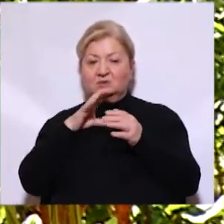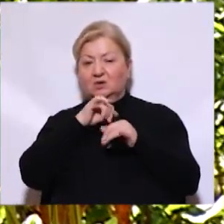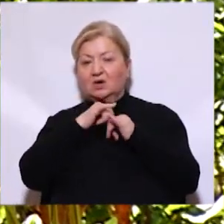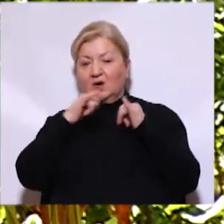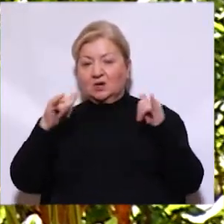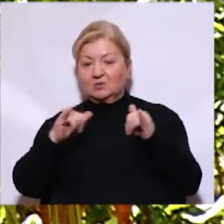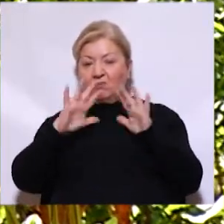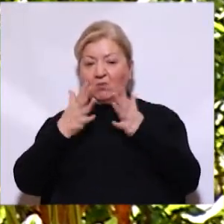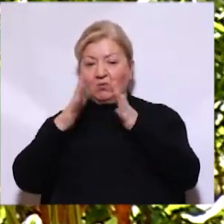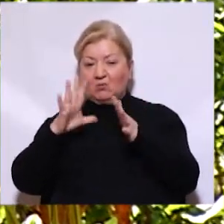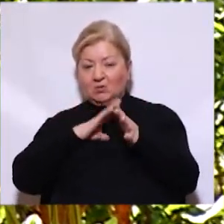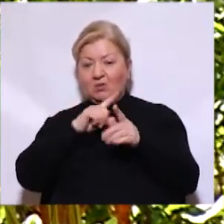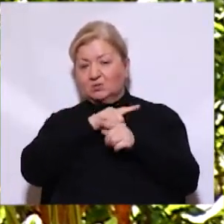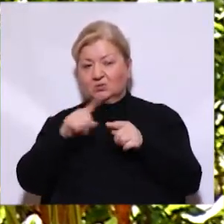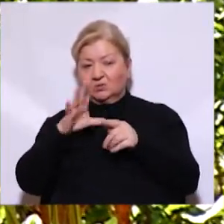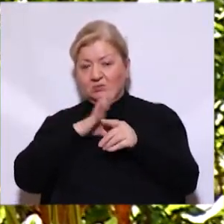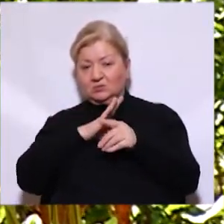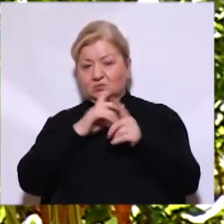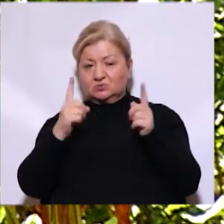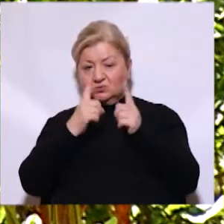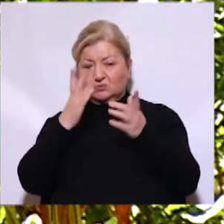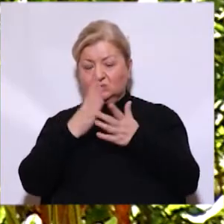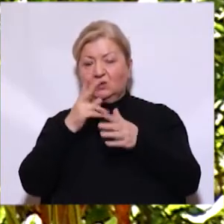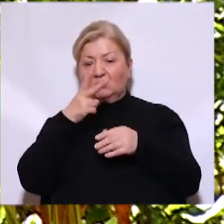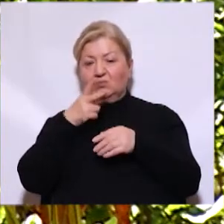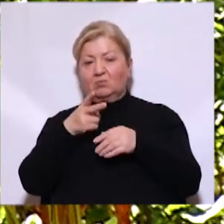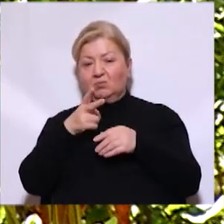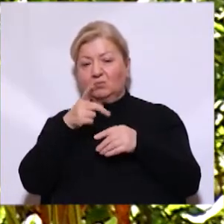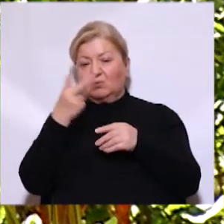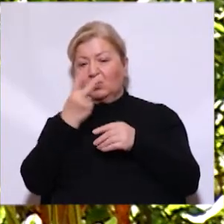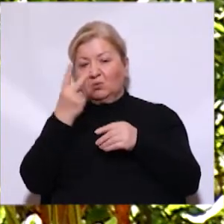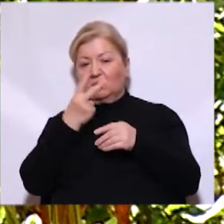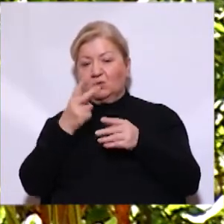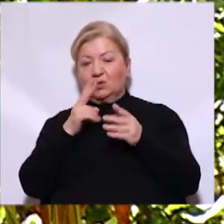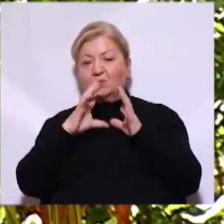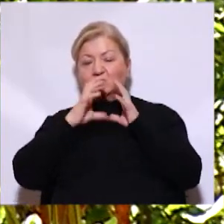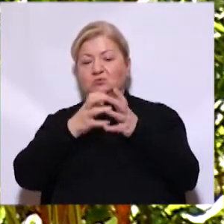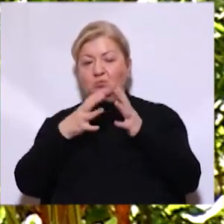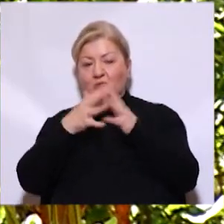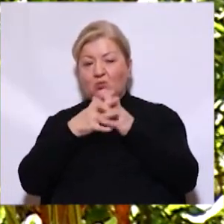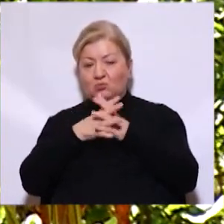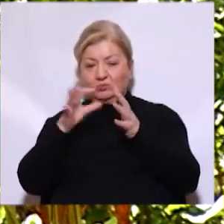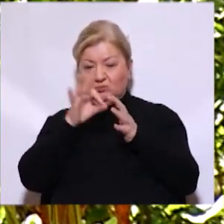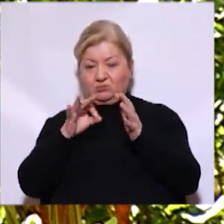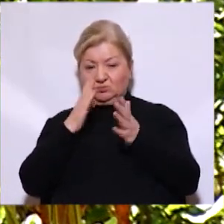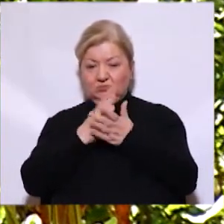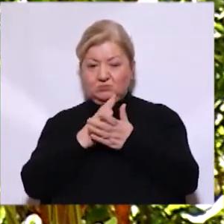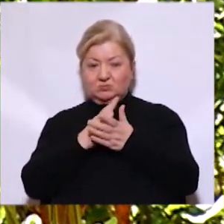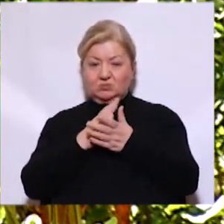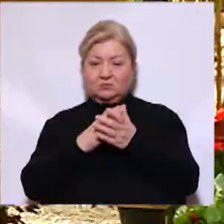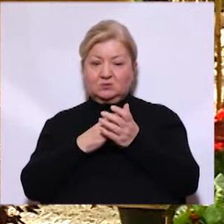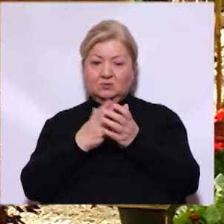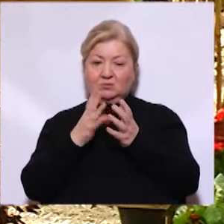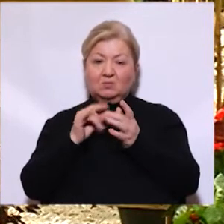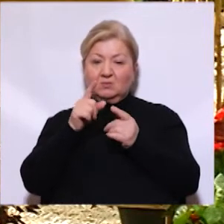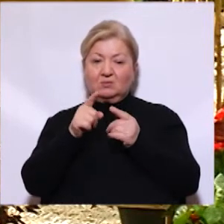მეორე მსოფლიო ომის პერიოდს ასახავს. ძალიან საინტერესო ჩანაწერები აქვს. ერთი შეხედვით საკმაოდ სკელტანიანი წიგნი ჩანს,